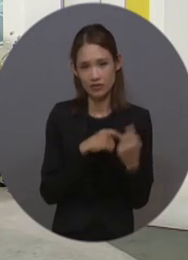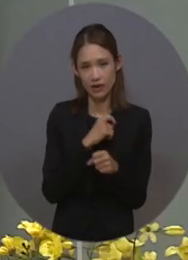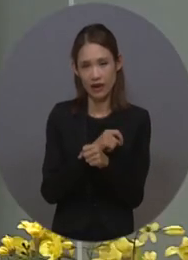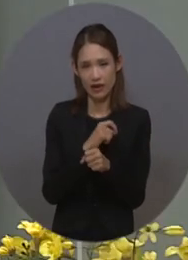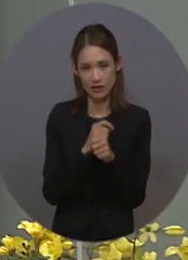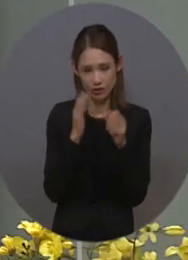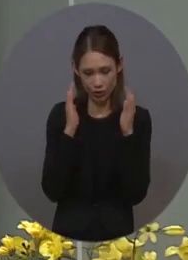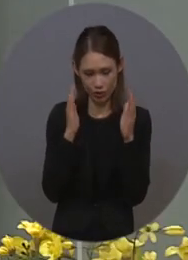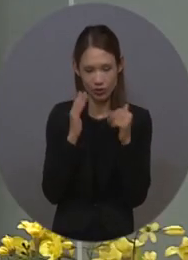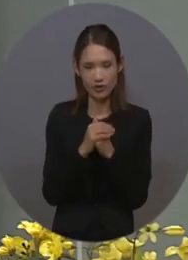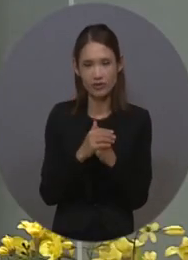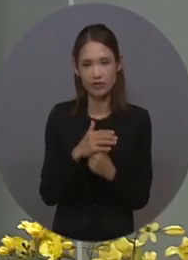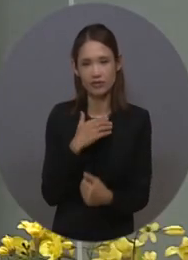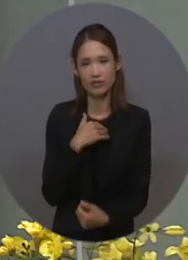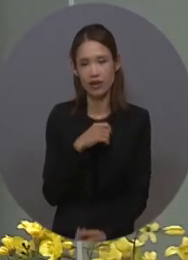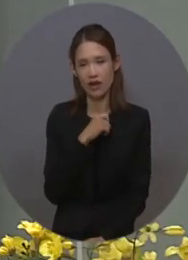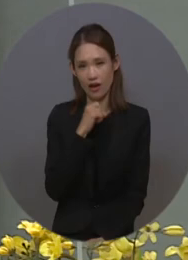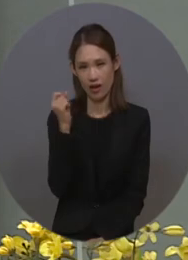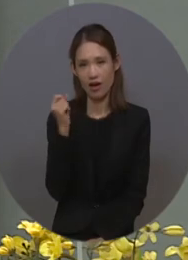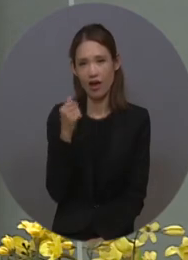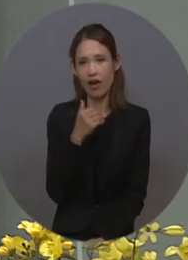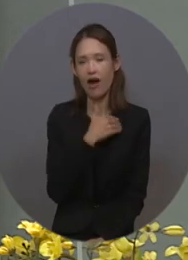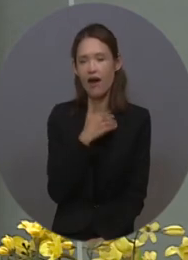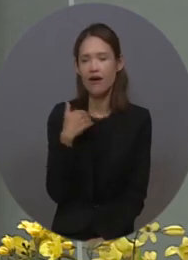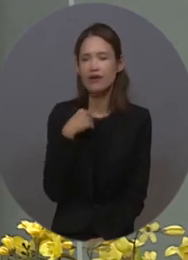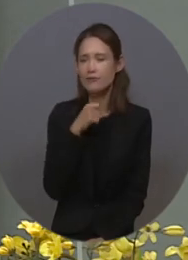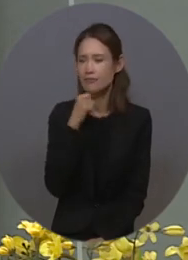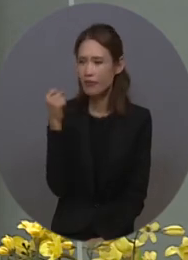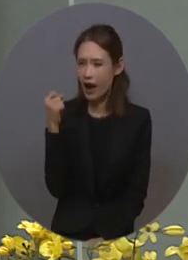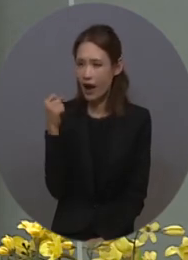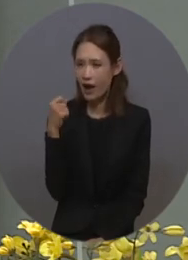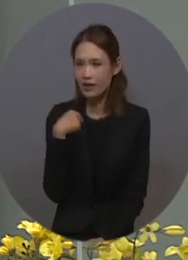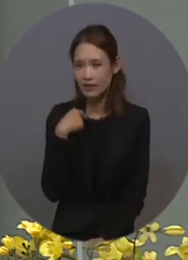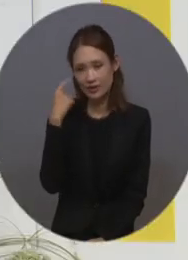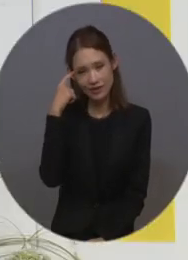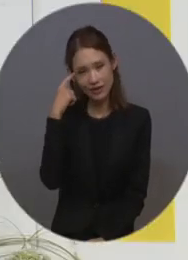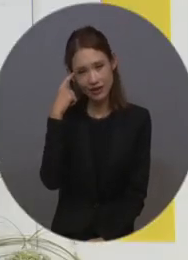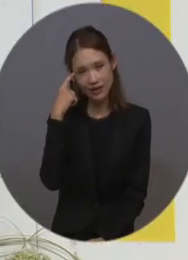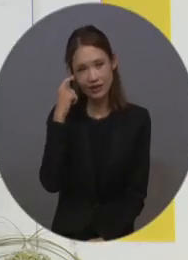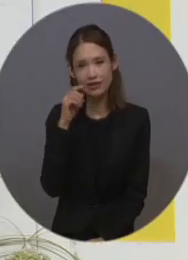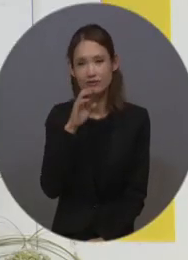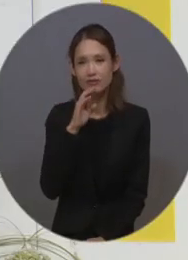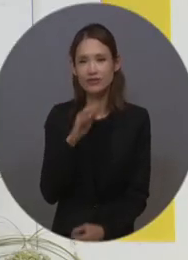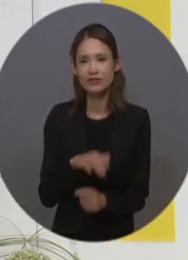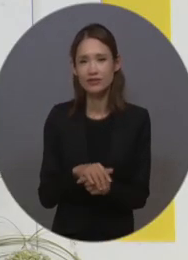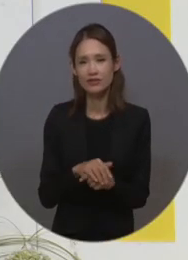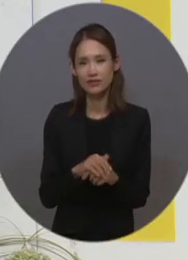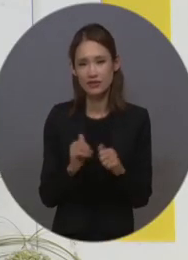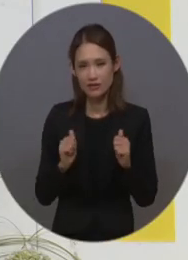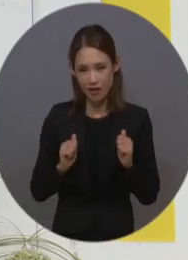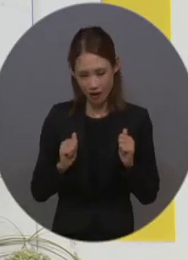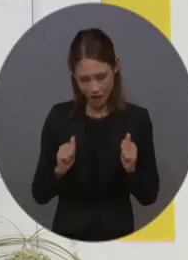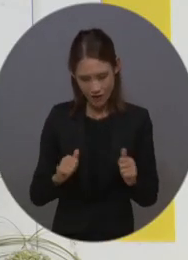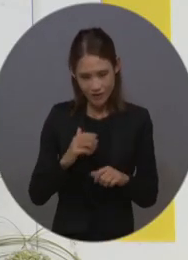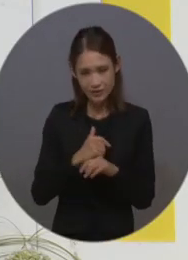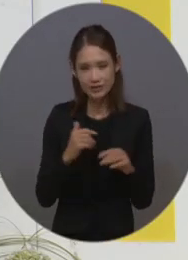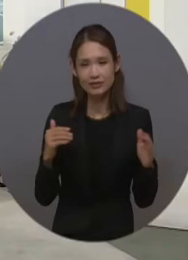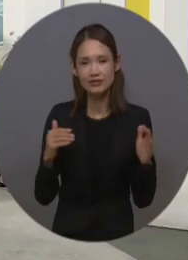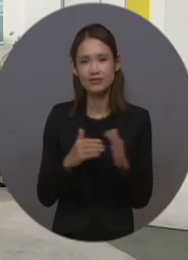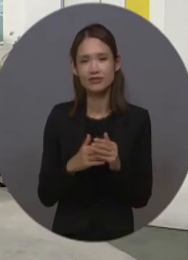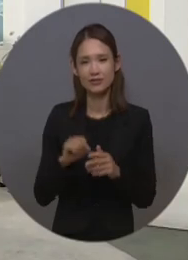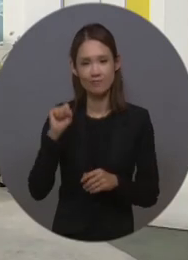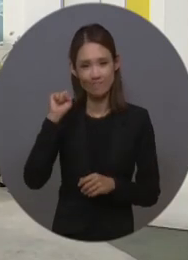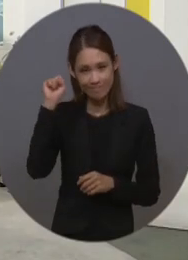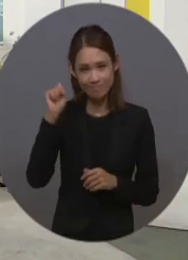공부하셨으니까 내가 해야 되겠다. 네, 그것이죠. 이왕 나왔으니까 열심히 끝까지 해야죠. 아이, 그럼요.